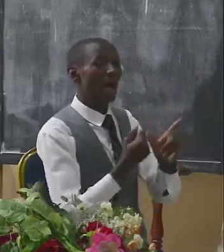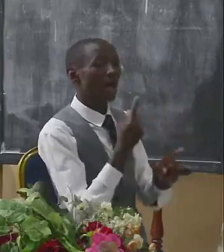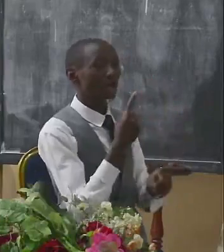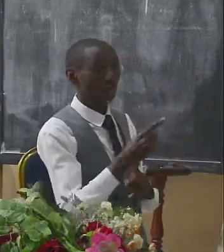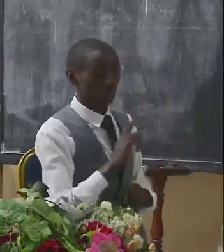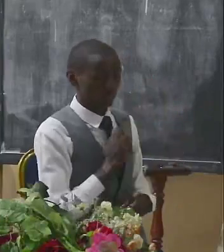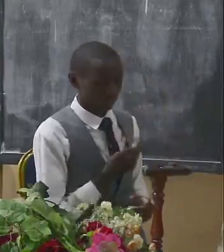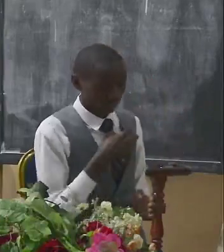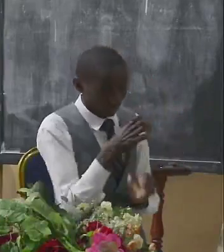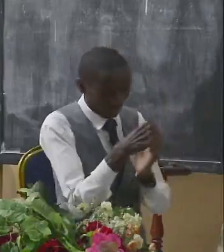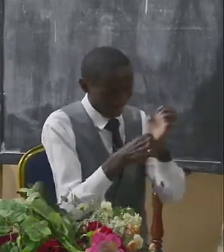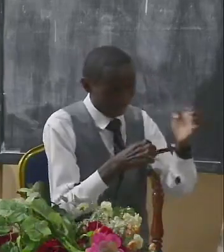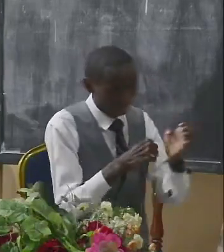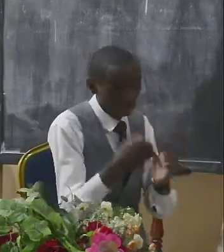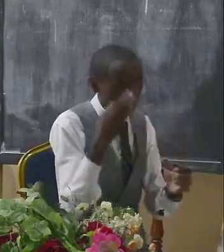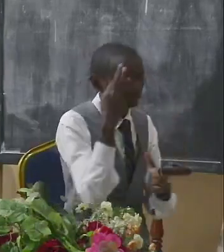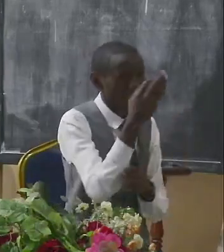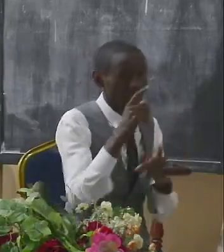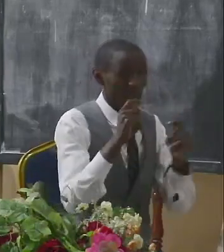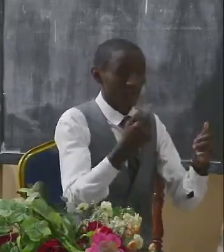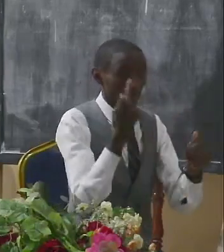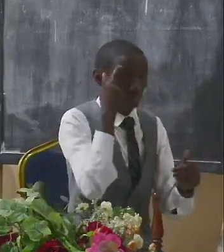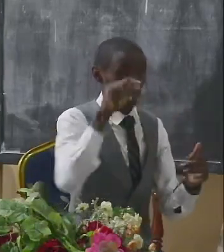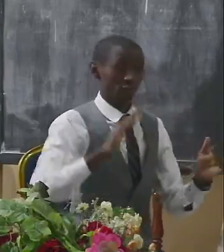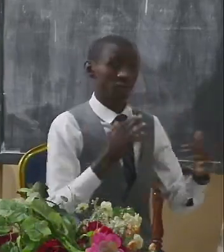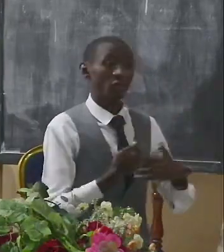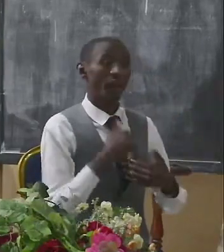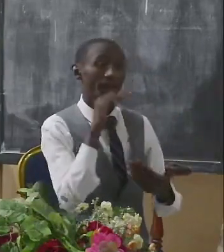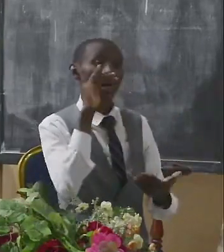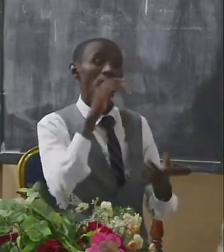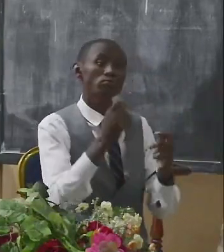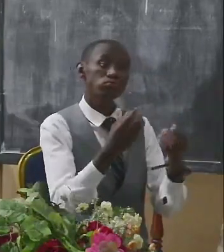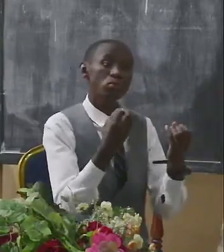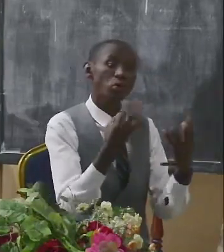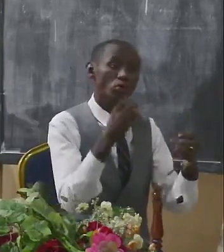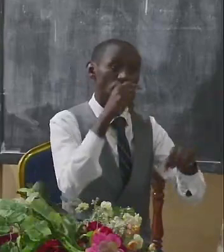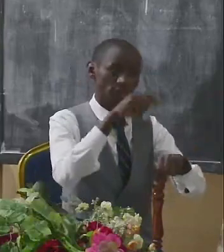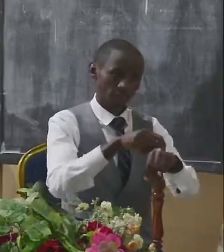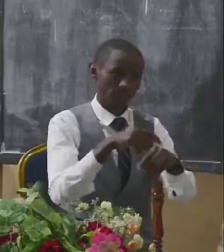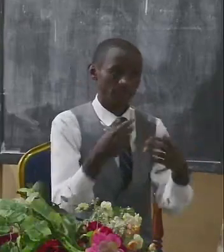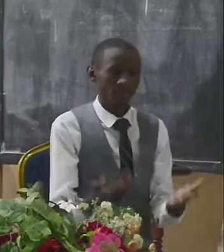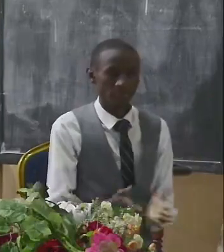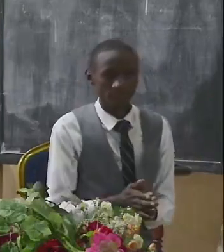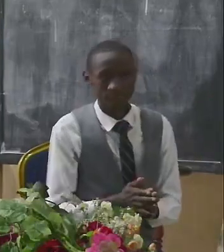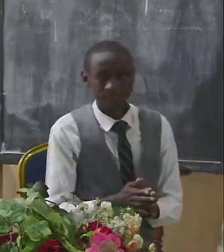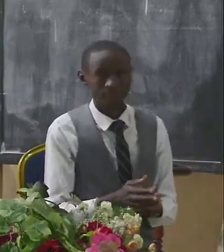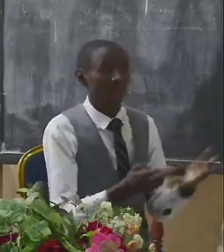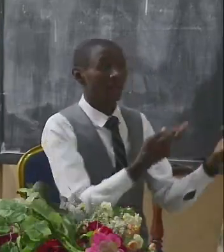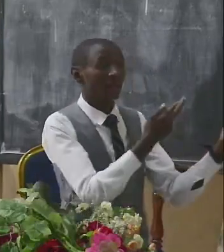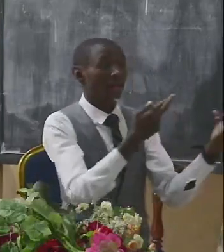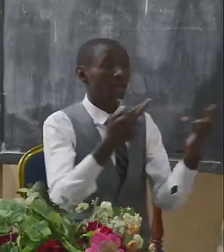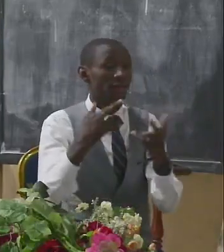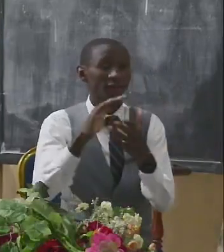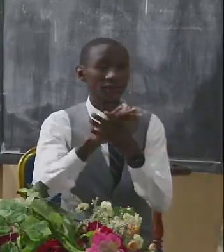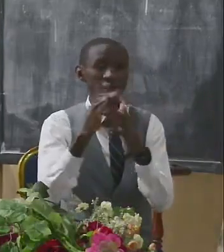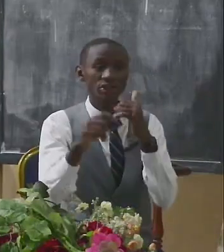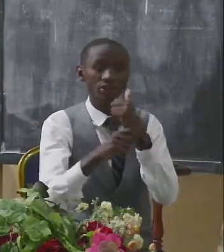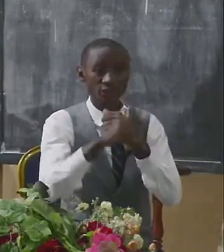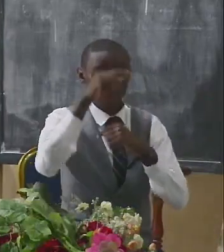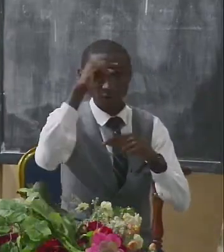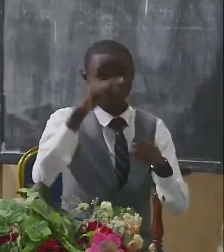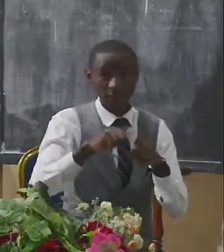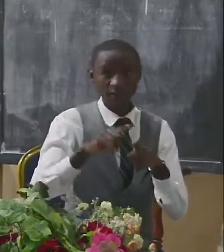vite. Tutajaribu kwenda upesi. Parce qu'on n'a pas beaucoup de temps. Kwa sababu hatuna wakati mrefu. Recevez les salutations de frère Jean